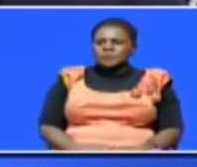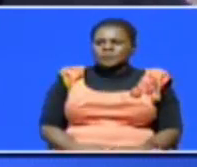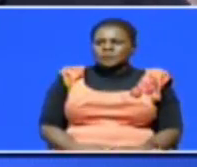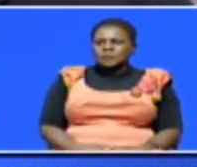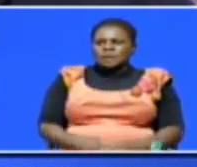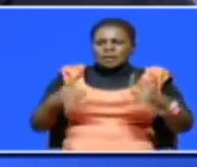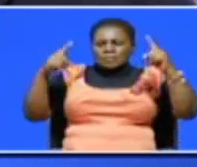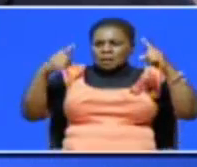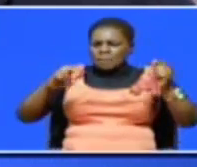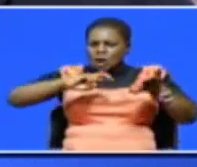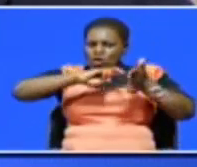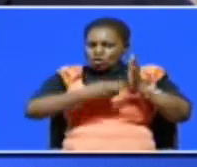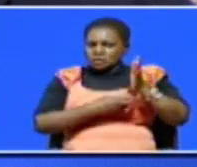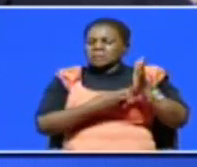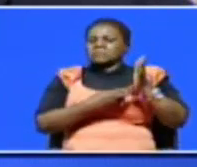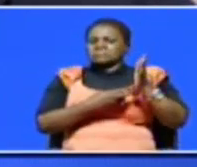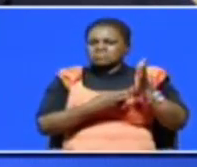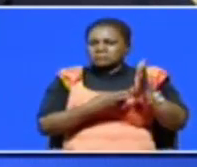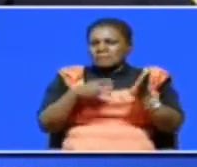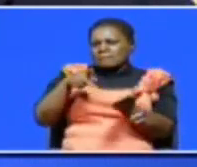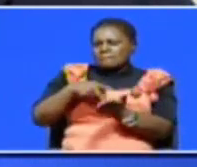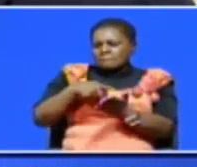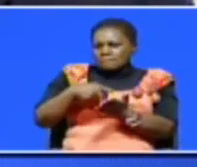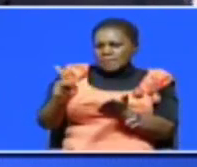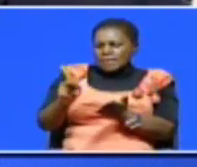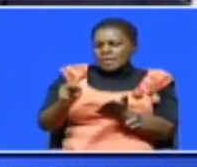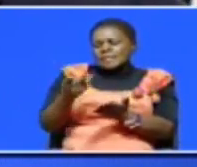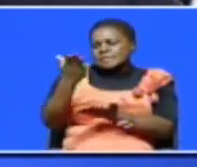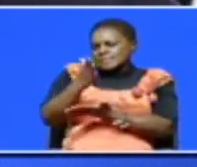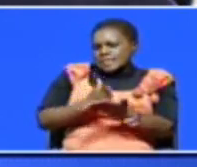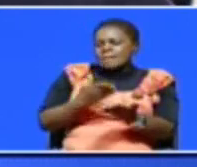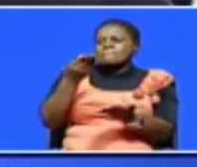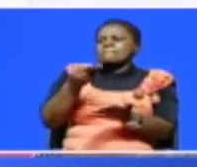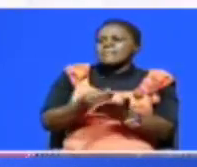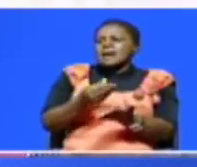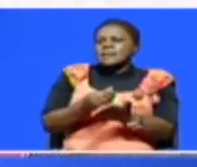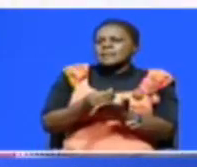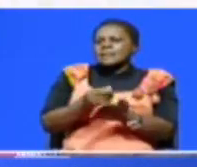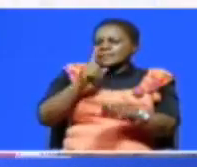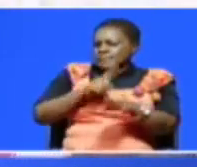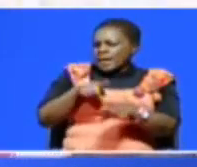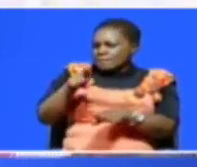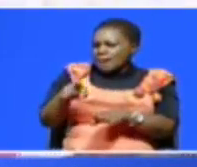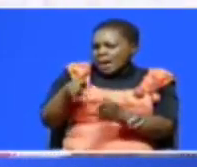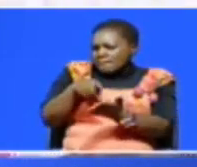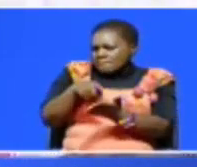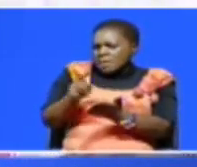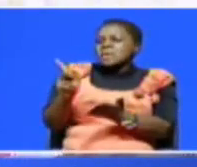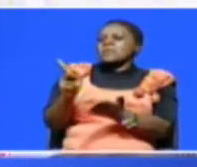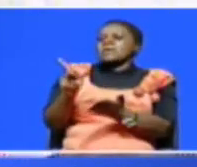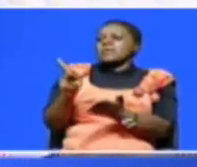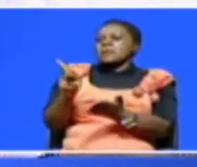Ili kufanikisha zabuni hiyo, Mungatana alitajika kulipwa kiasi fulani cha pesa. Ni katika harakati za kulipwa pesa